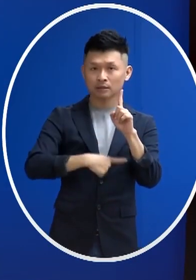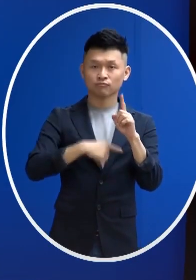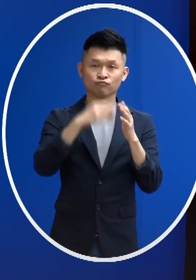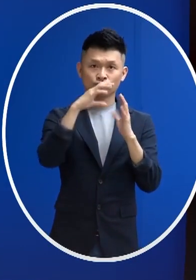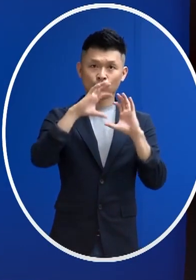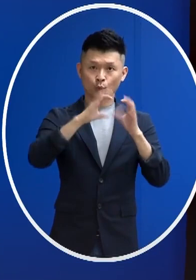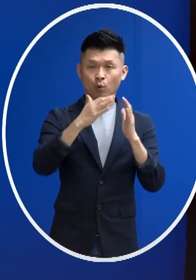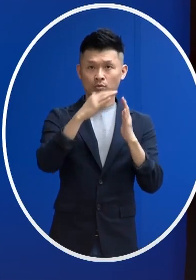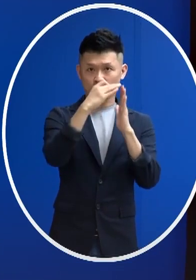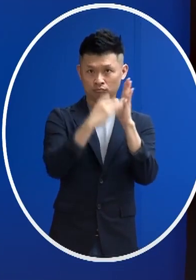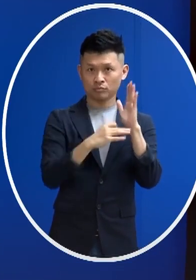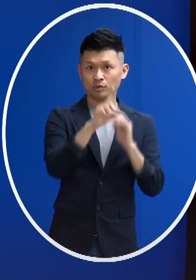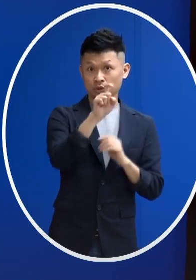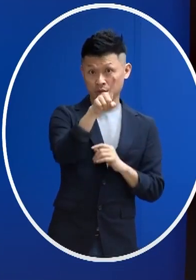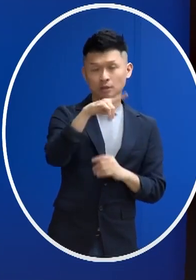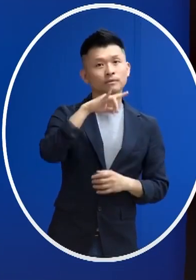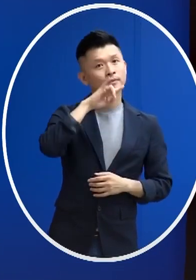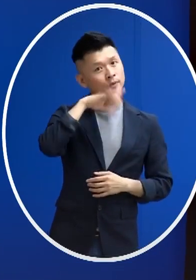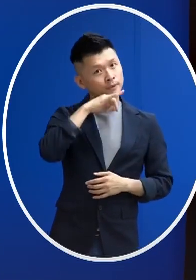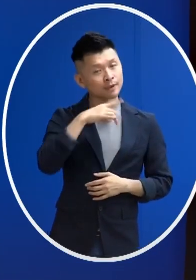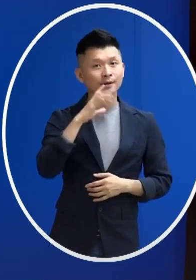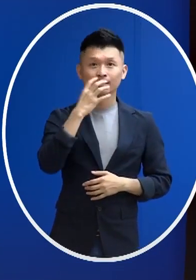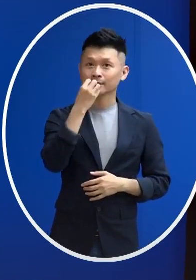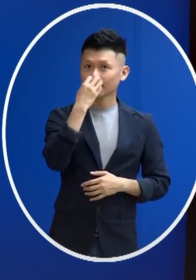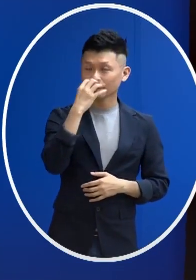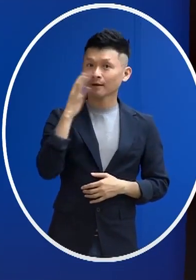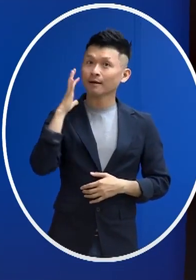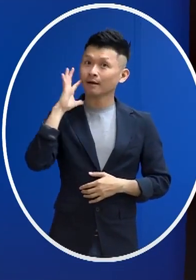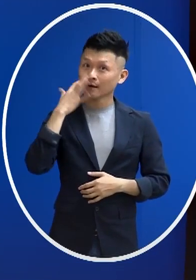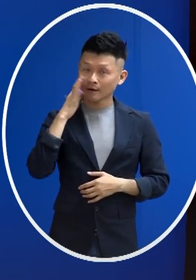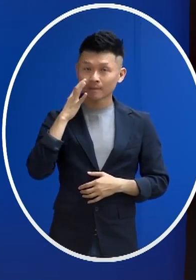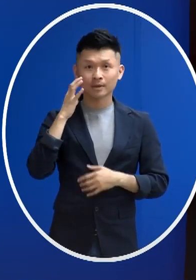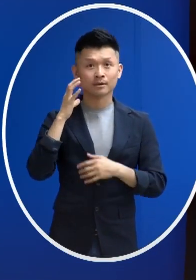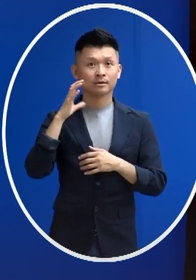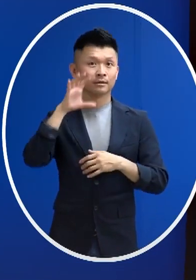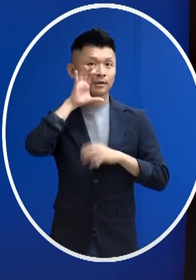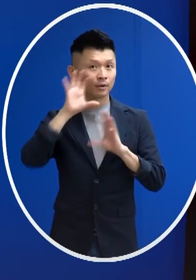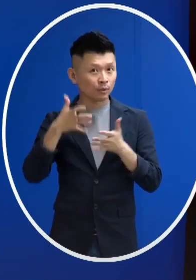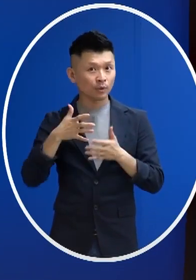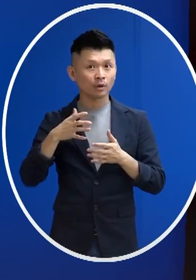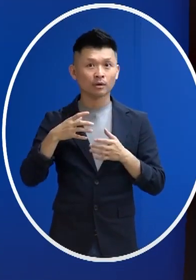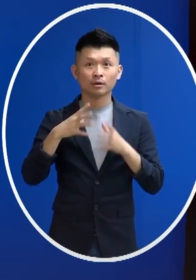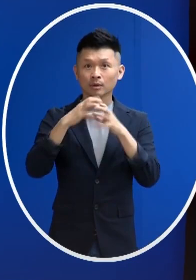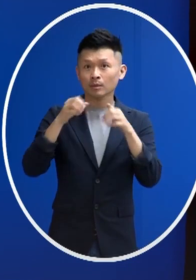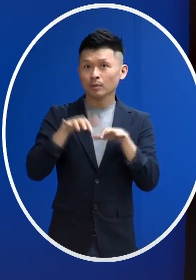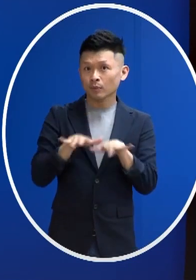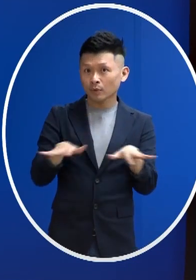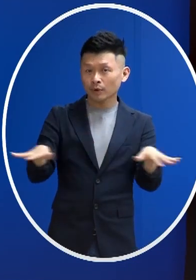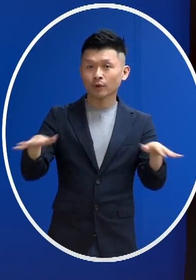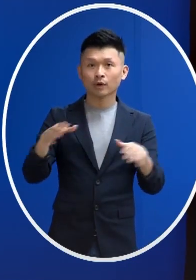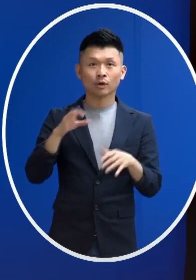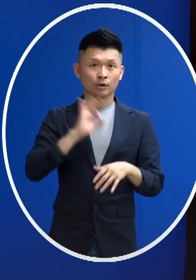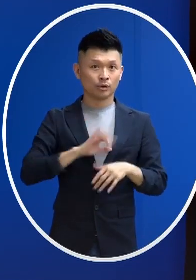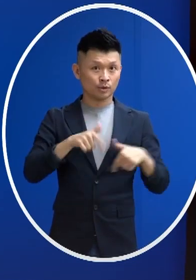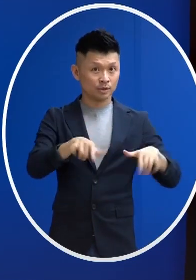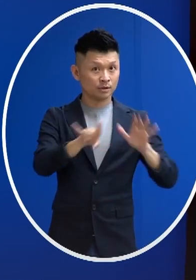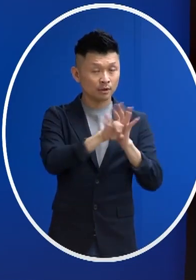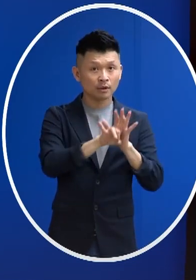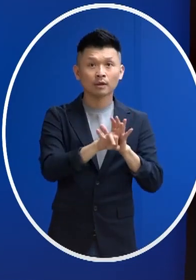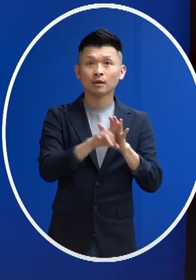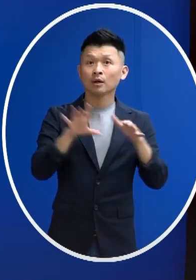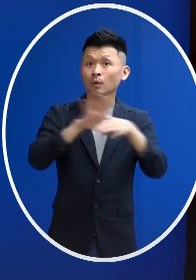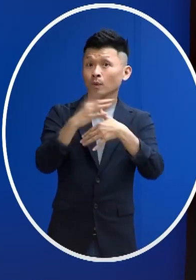先，包含了越南、香港、澳门、泰国、帛琉、纽西兰、文莱、斐